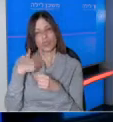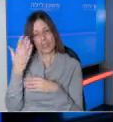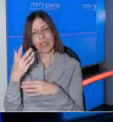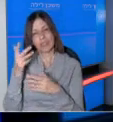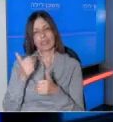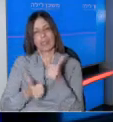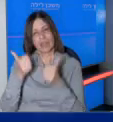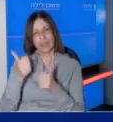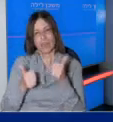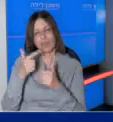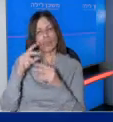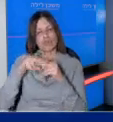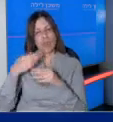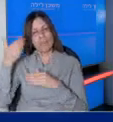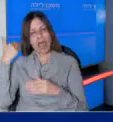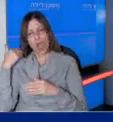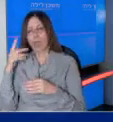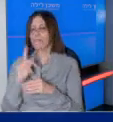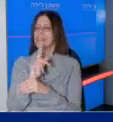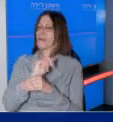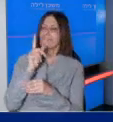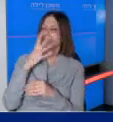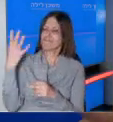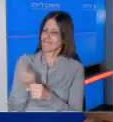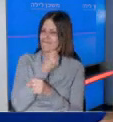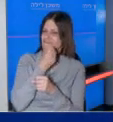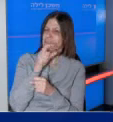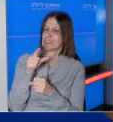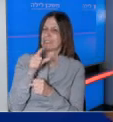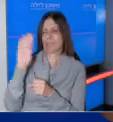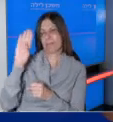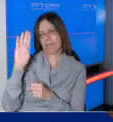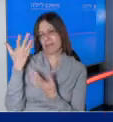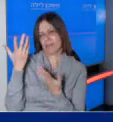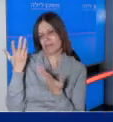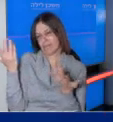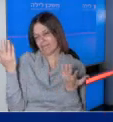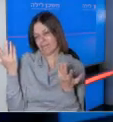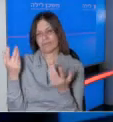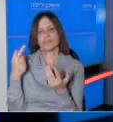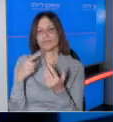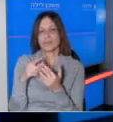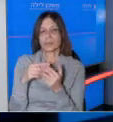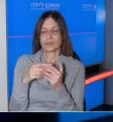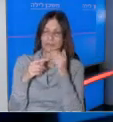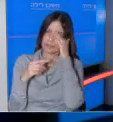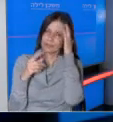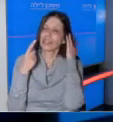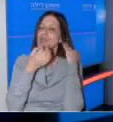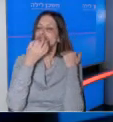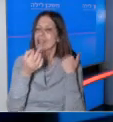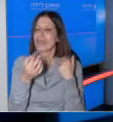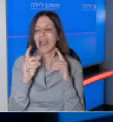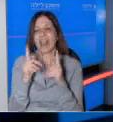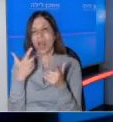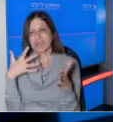מי שלוקח זה נתניהו. כן, בגדול. מי שלוקח זה נתניהו, השאר זה ישחקו הנערים לפניו. זהו, יש עוד, הוא מסתכל לסקרים ולא מת מצחוק. שאלת